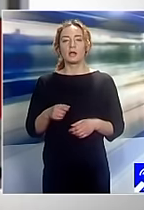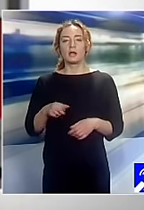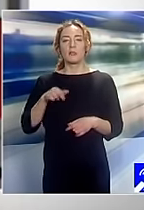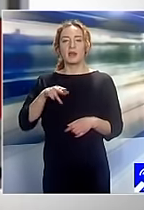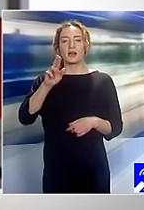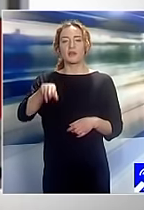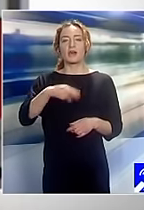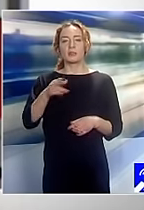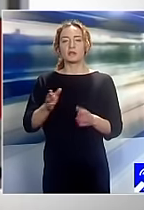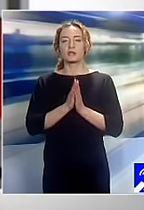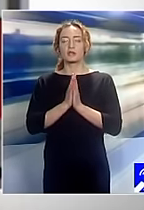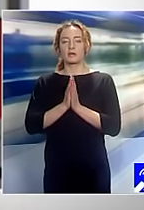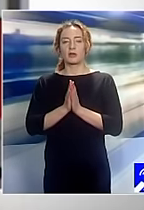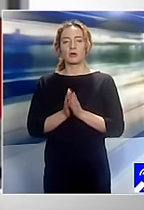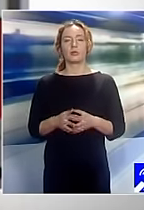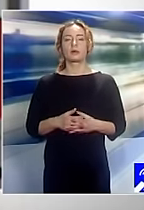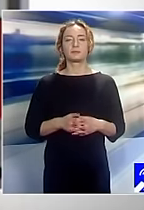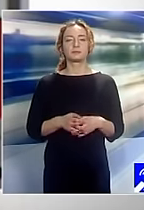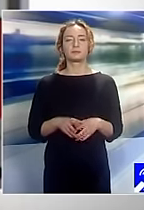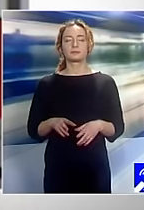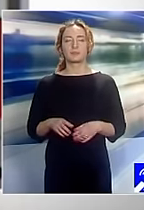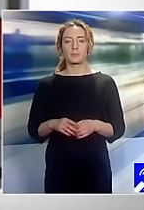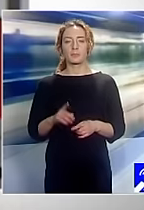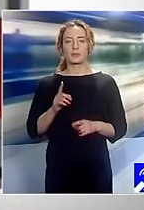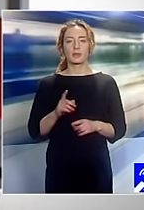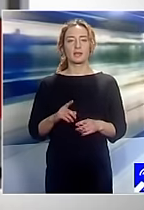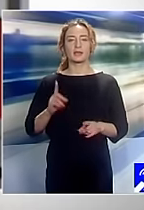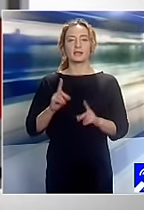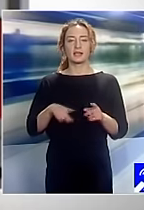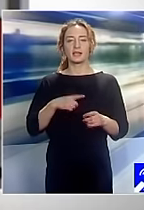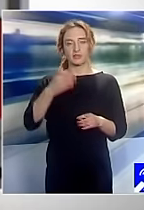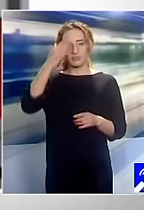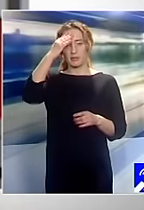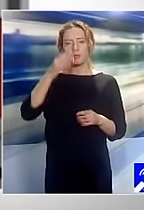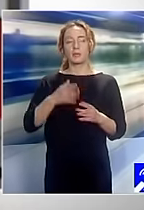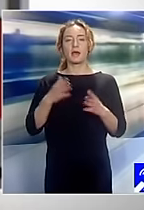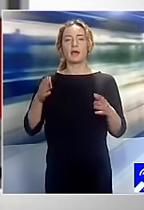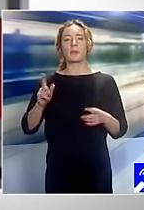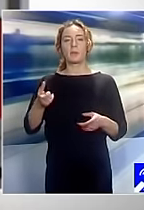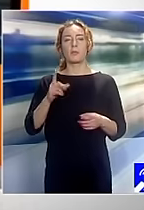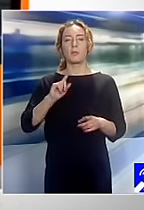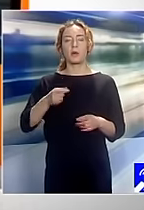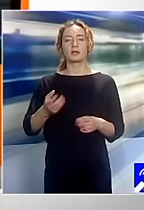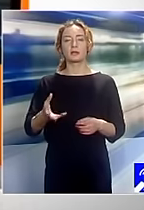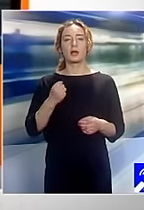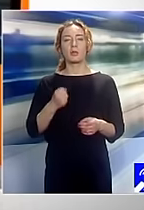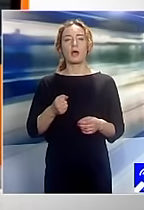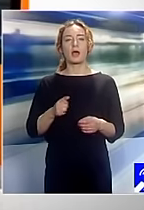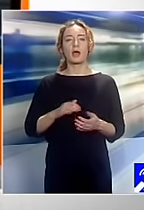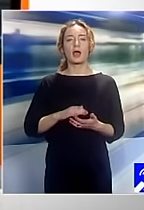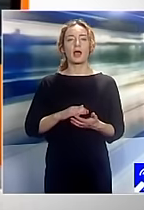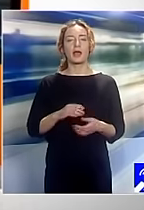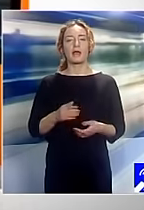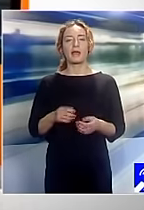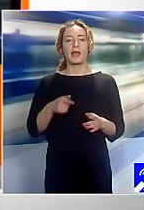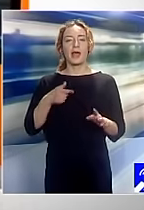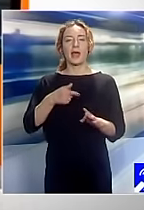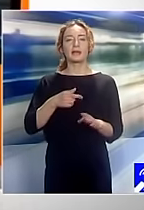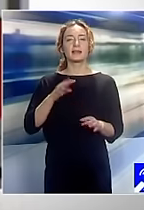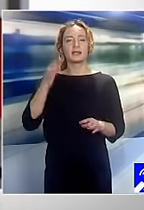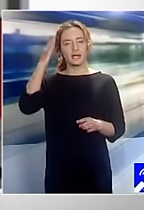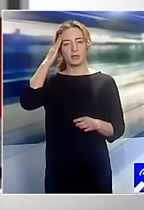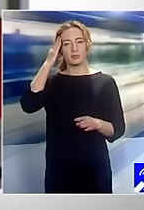vreau antibiotic. Nu, febră 40 poate să ia antitermic. Teoretic, farmaciile nu eliberează. Da, și un lucru bun, să știți că în felul